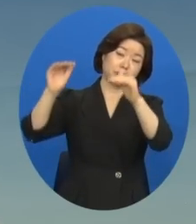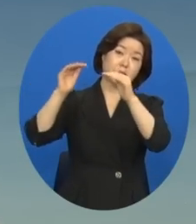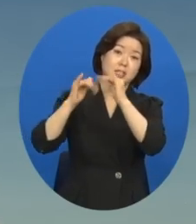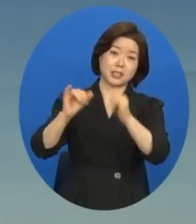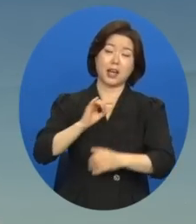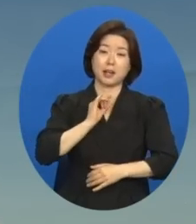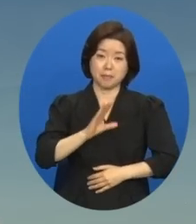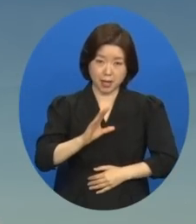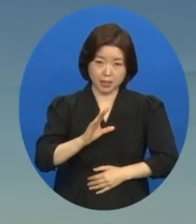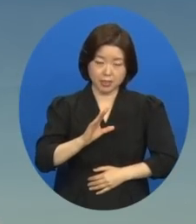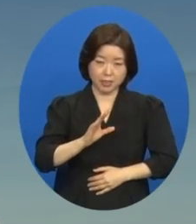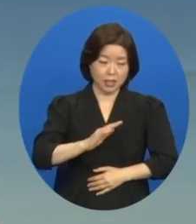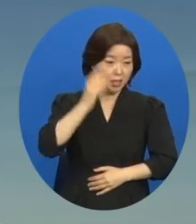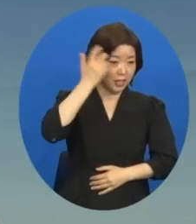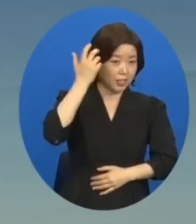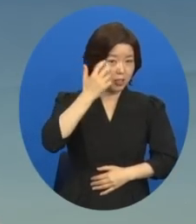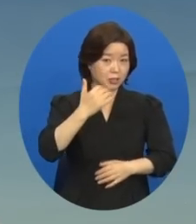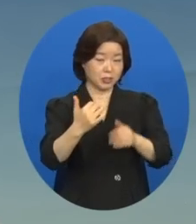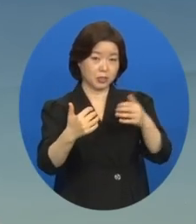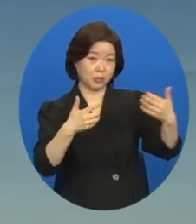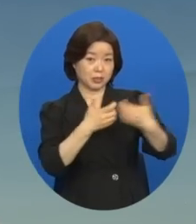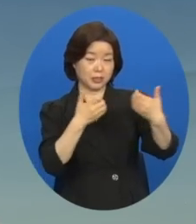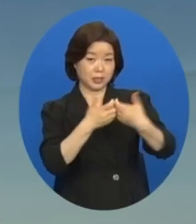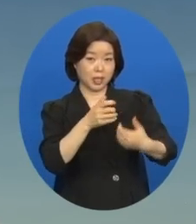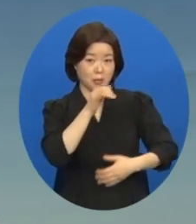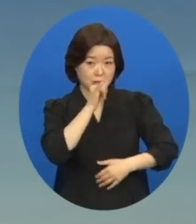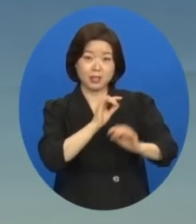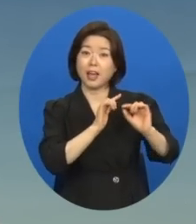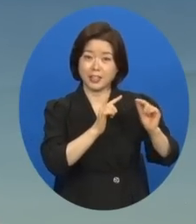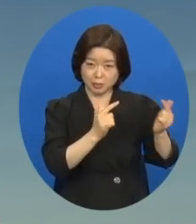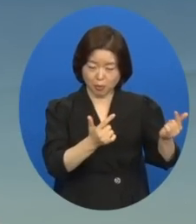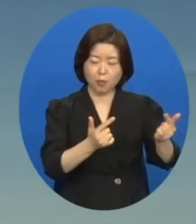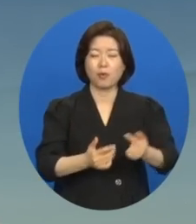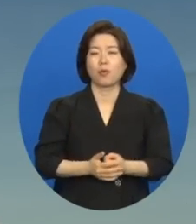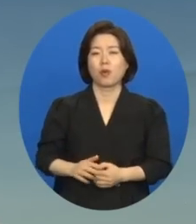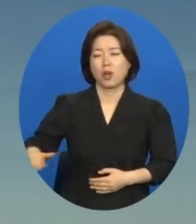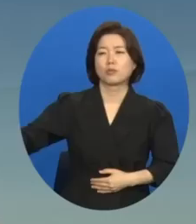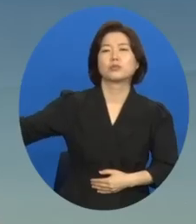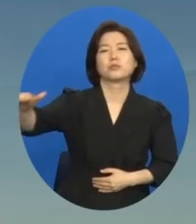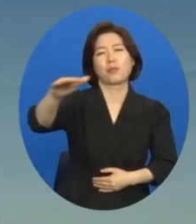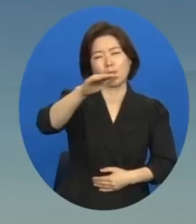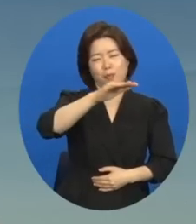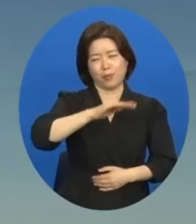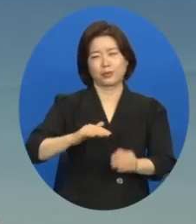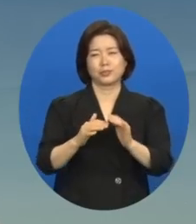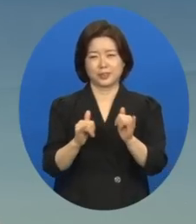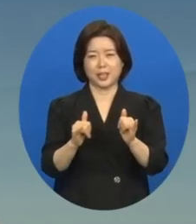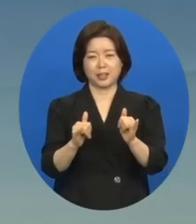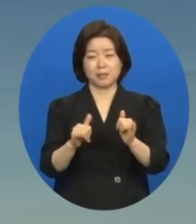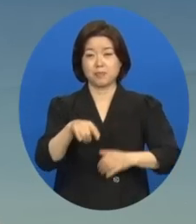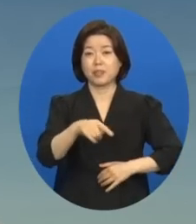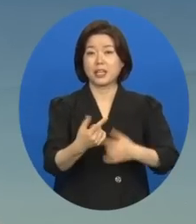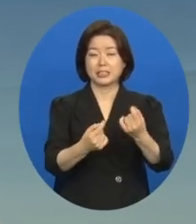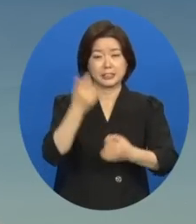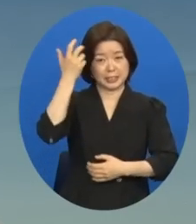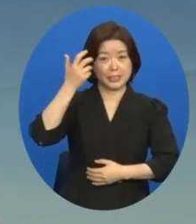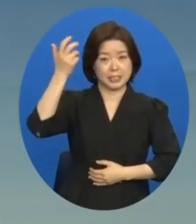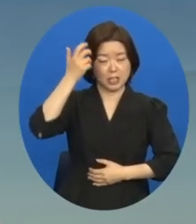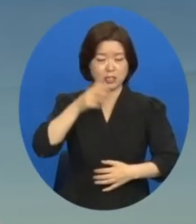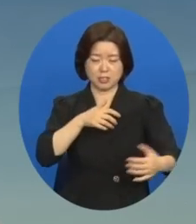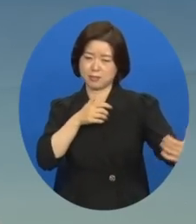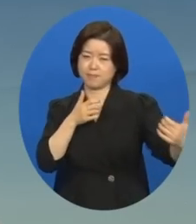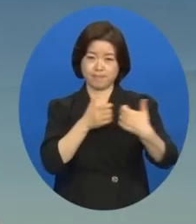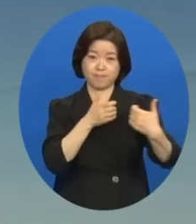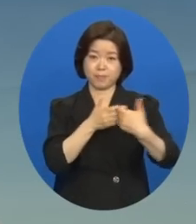이런 영적인 공격들이 싸움이 있다고 말하지 않고 우리 모든 사람들은 그런 영적인